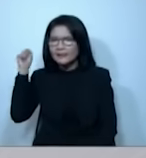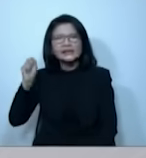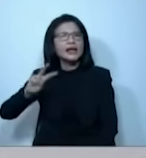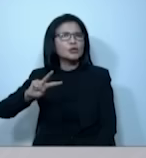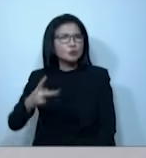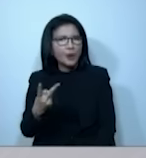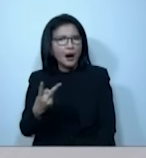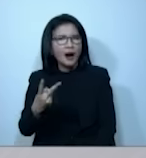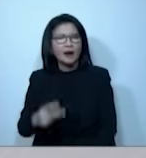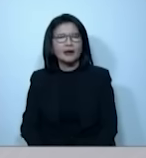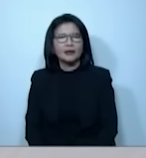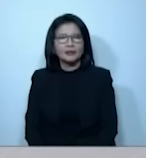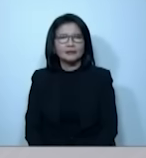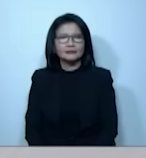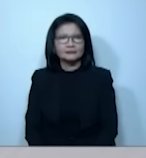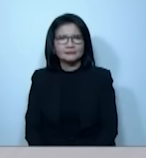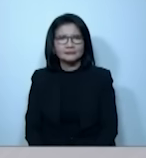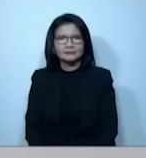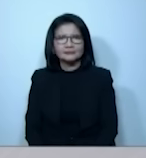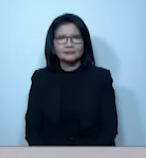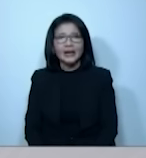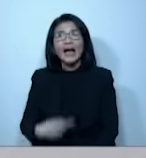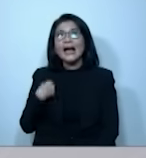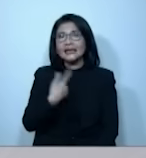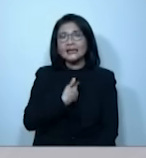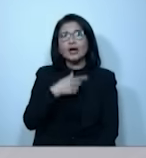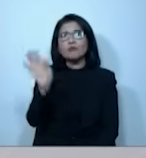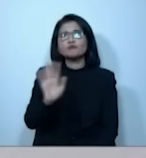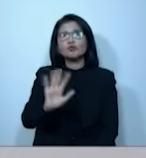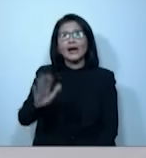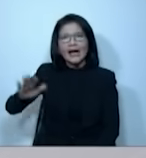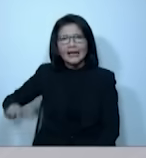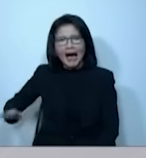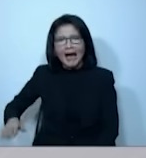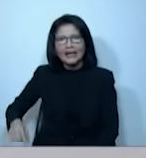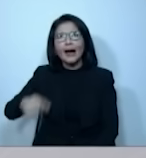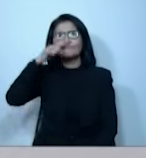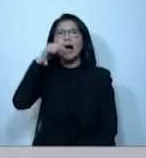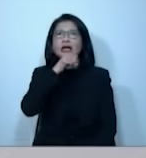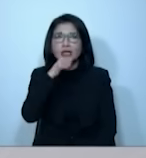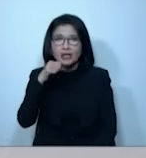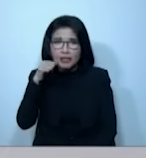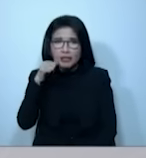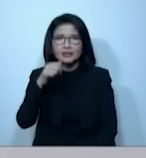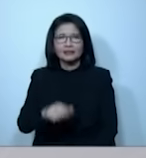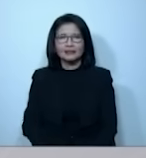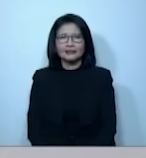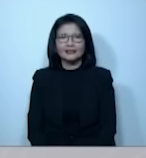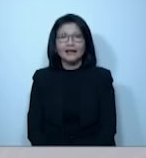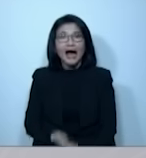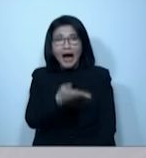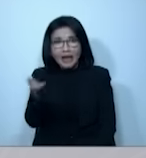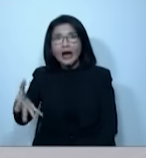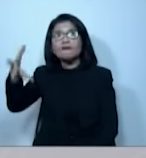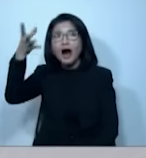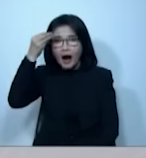saya laksanakan ya dan kita ini bukan anak kecil Mas Anis ya Anda juga